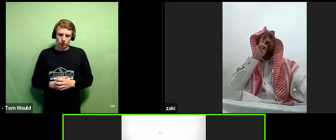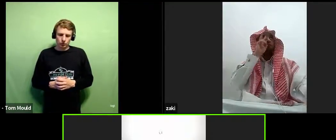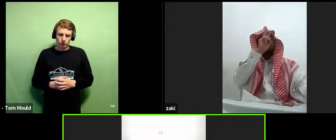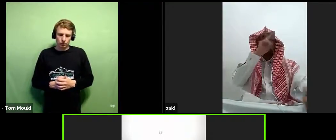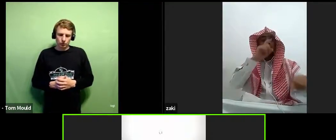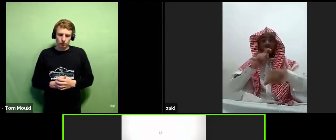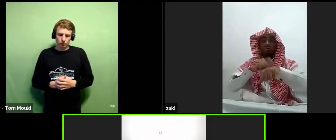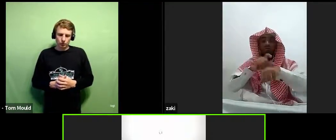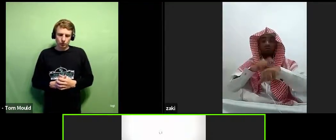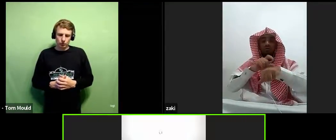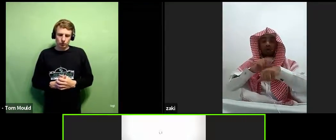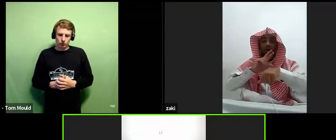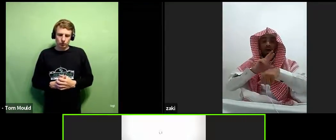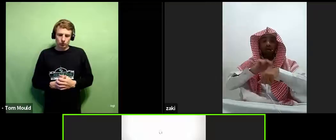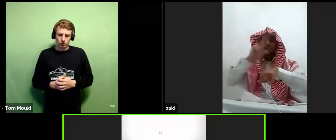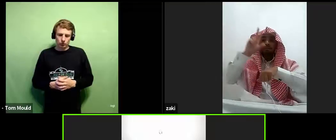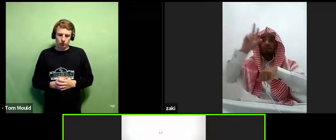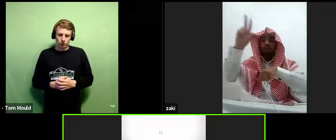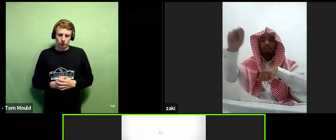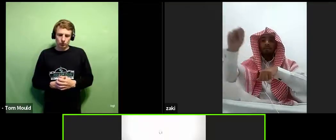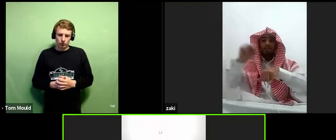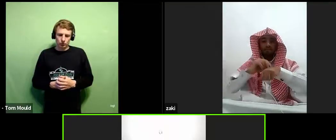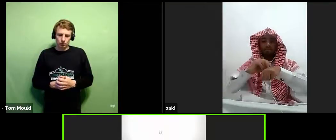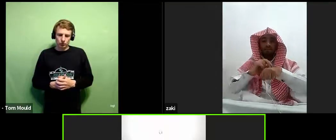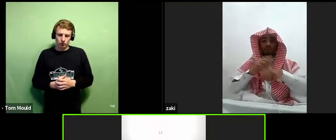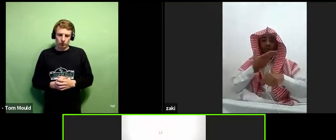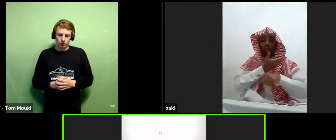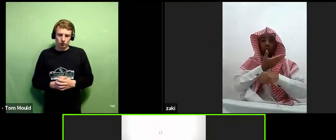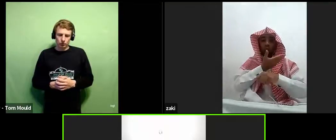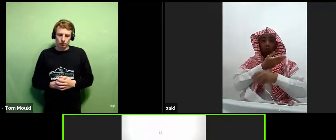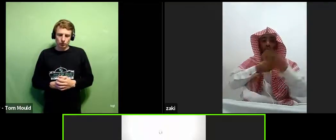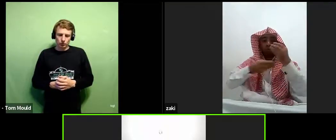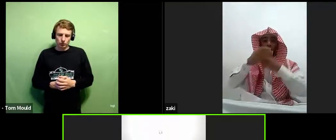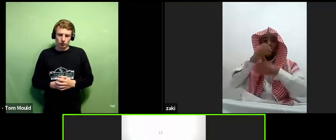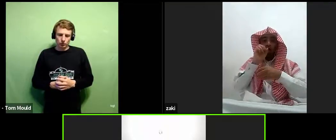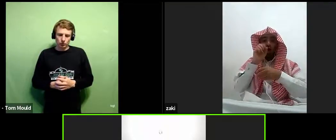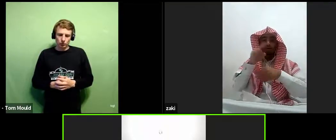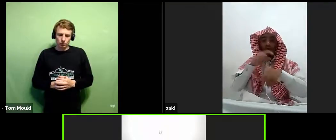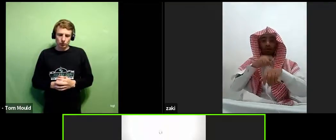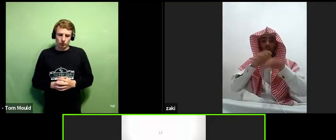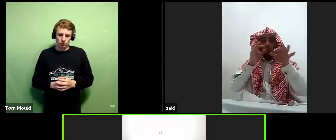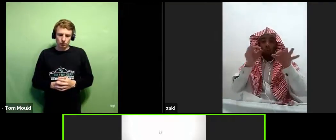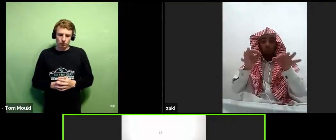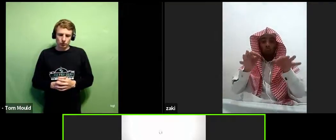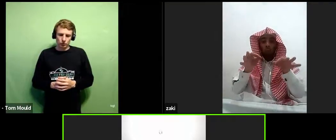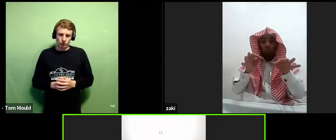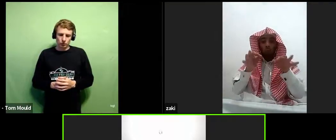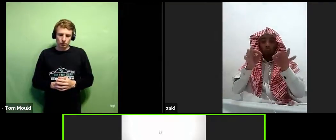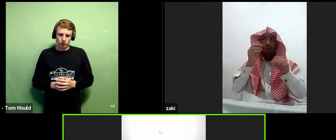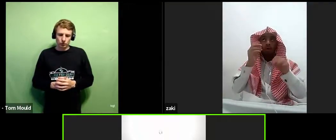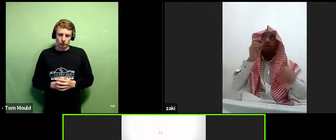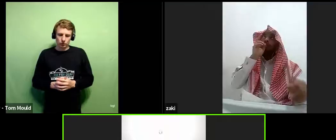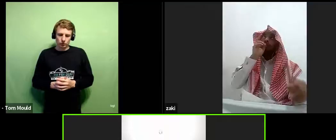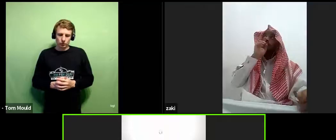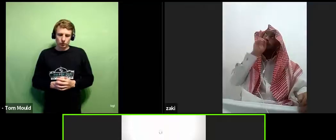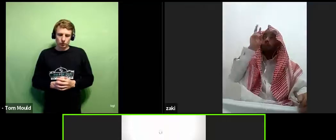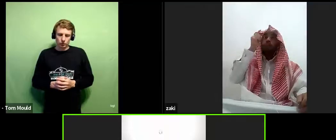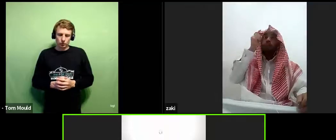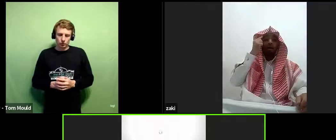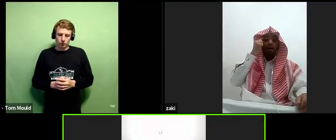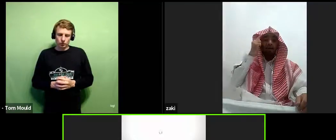لِلنَّاسِ وَالْحَجِّ وَلَيْسَ الْبِرُّ بِأَنْ تَأْتُوا أردت البيوت